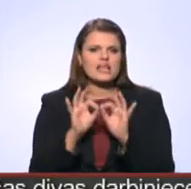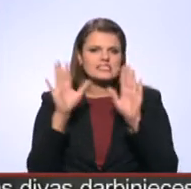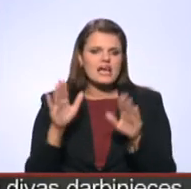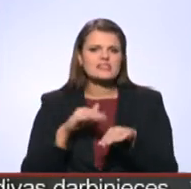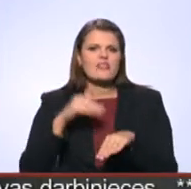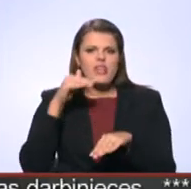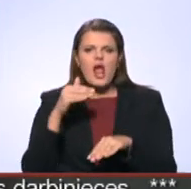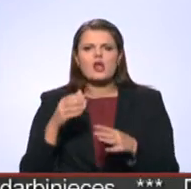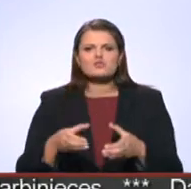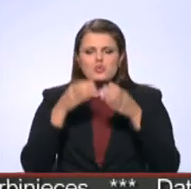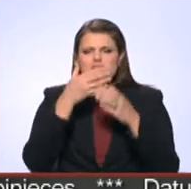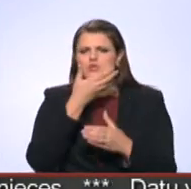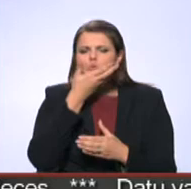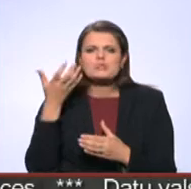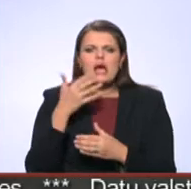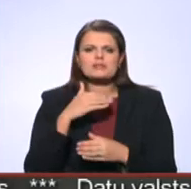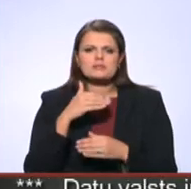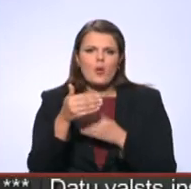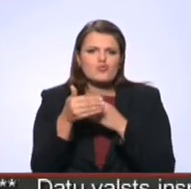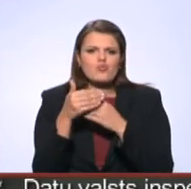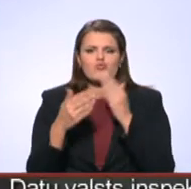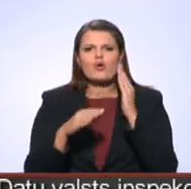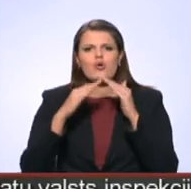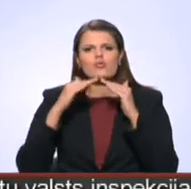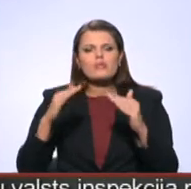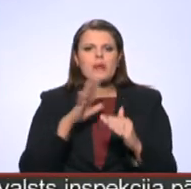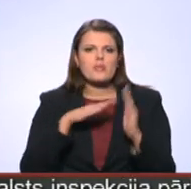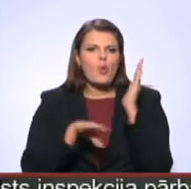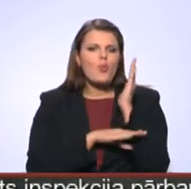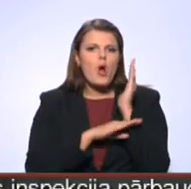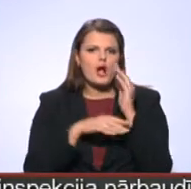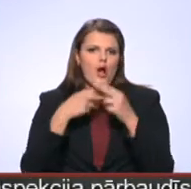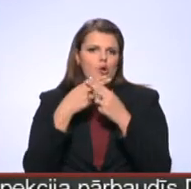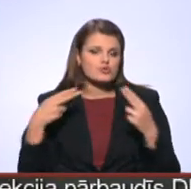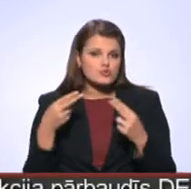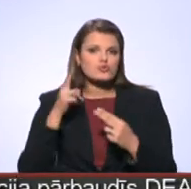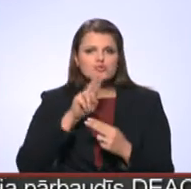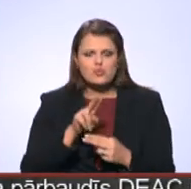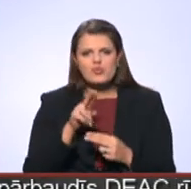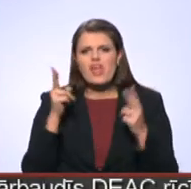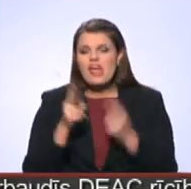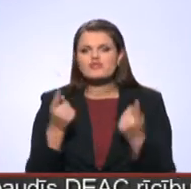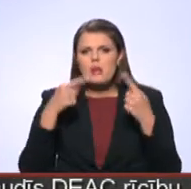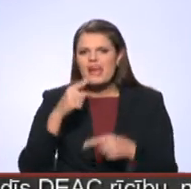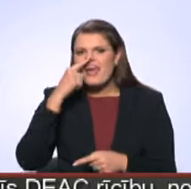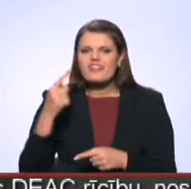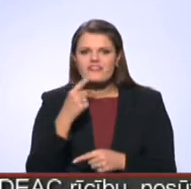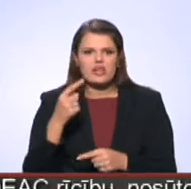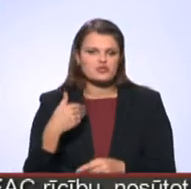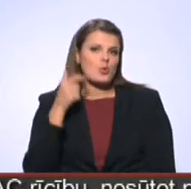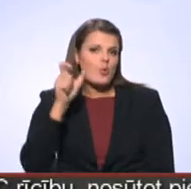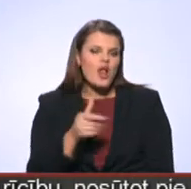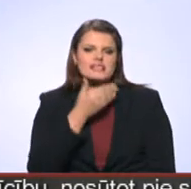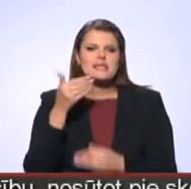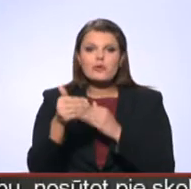uzkarstot skursenim pārāk to izvietotajām jumta koka konstrukcijām. Negadījuma laikā neviens skolēns no blakus esošās skolas nav bijis tūmā